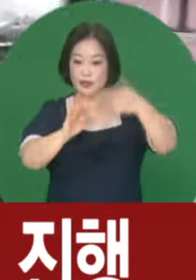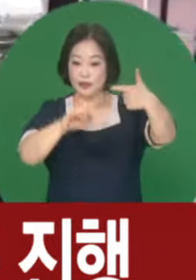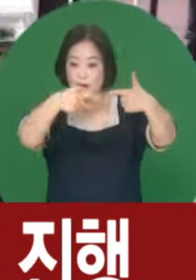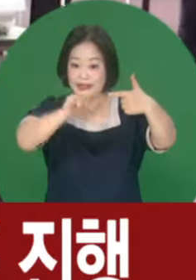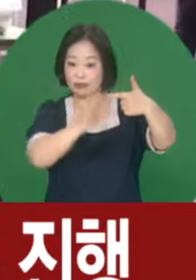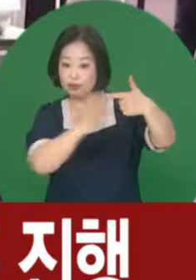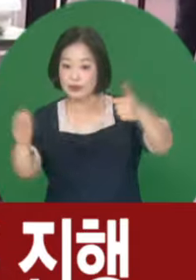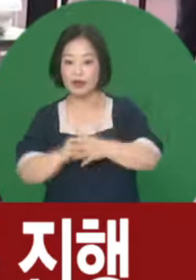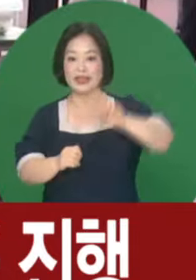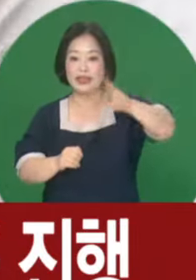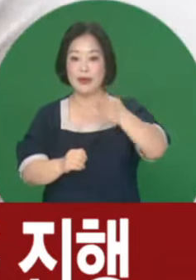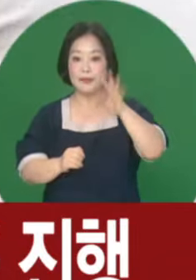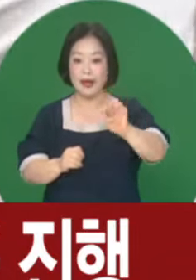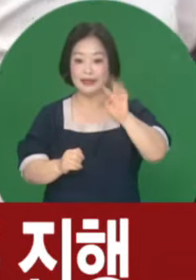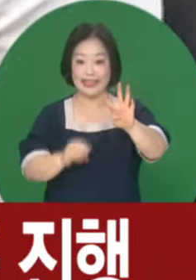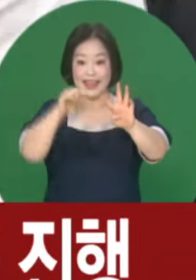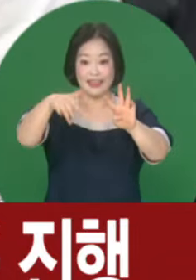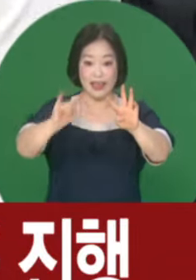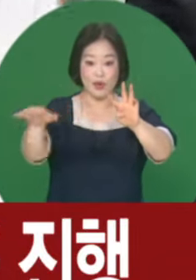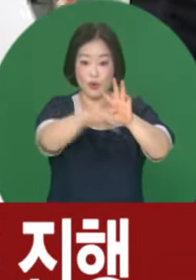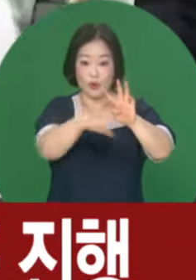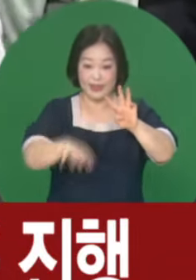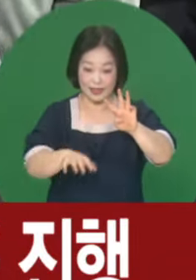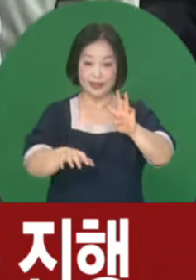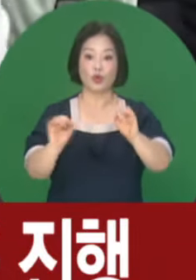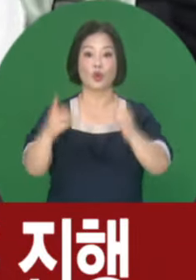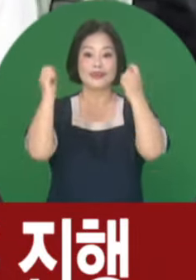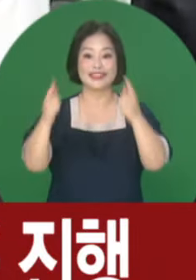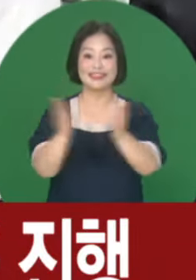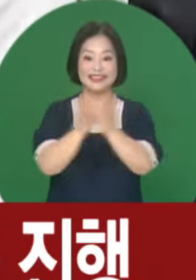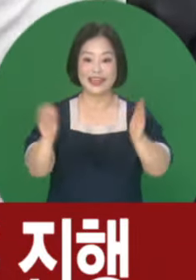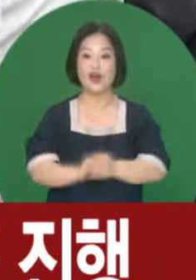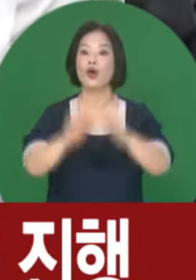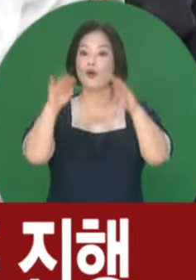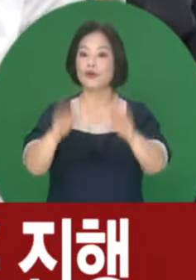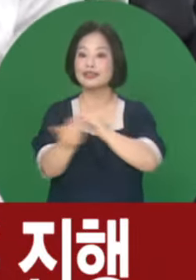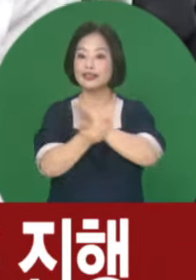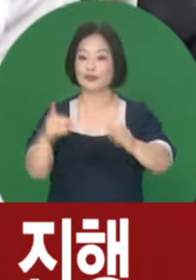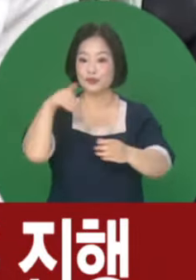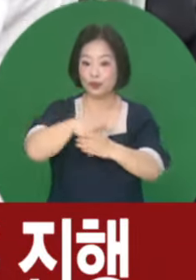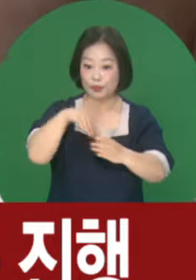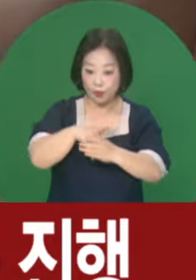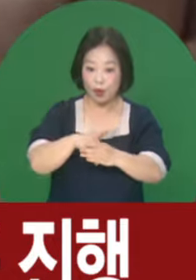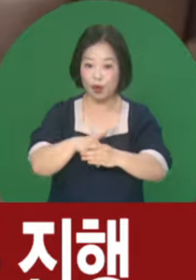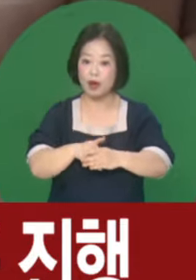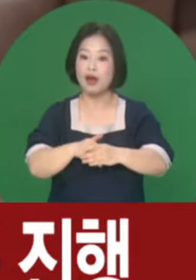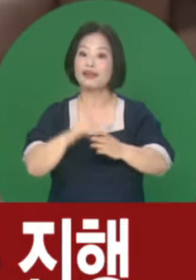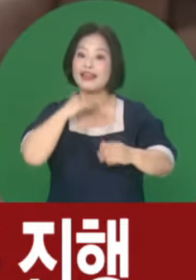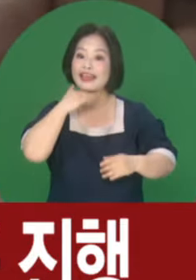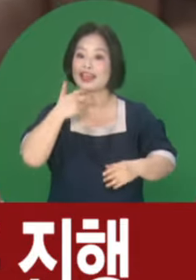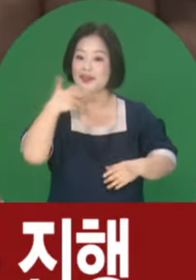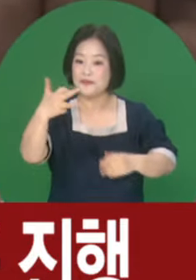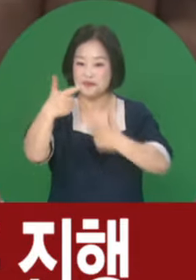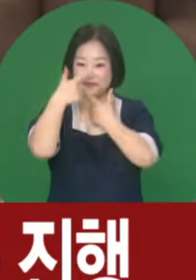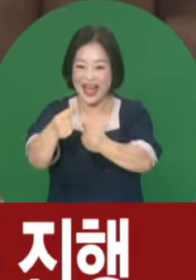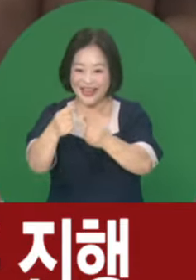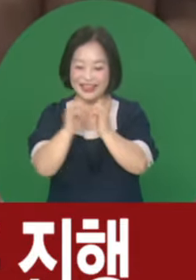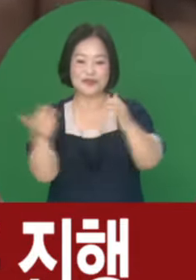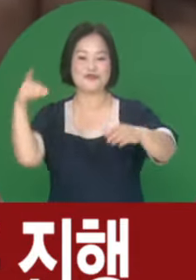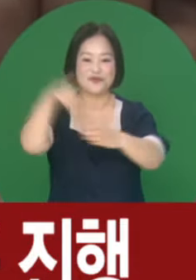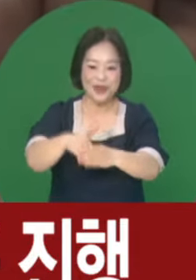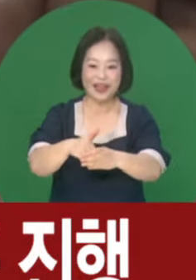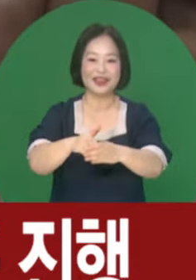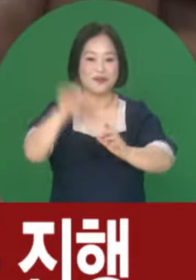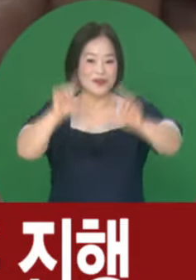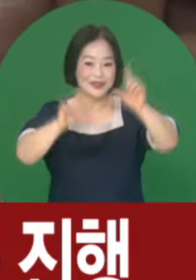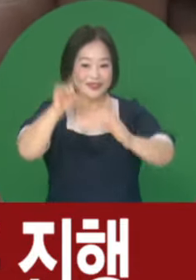사전투표소 243곳에서 일제히 사전투표가 시작됐습니다. 오늘 사전투표소에서만 만 18살이 된 유권자도 소중한 한 표를 행사하는 모습도